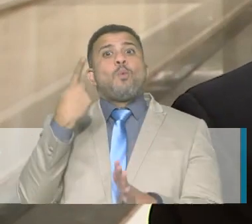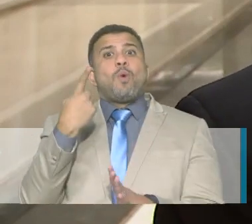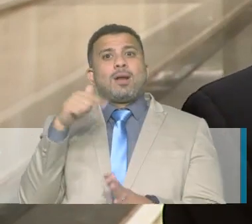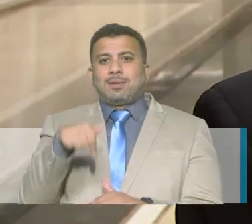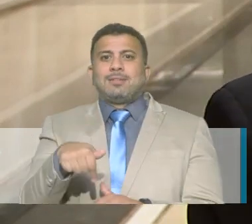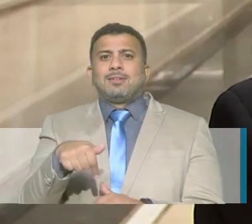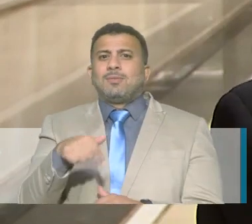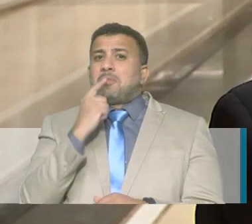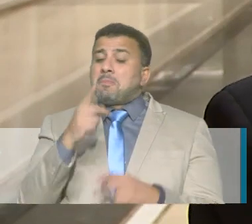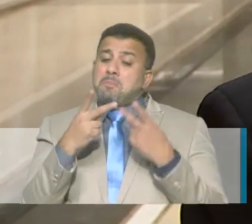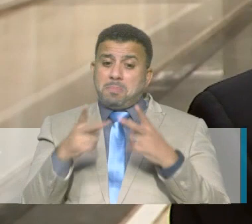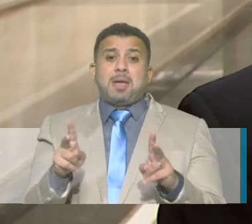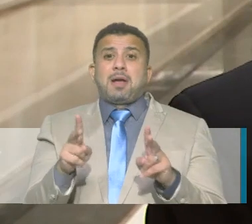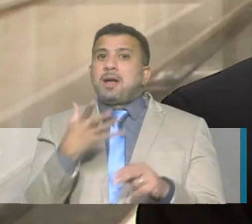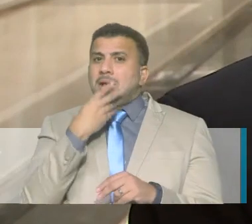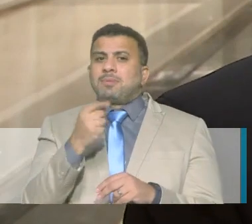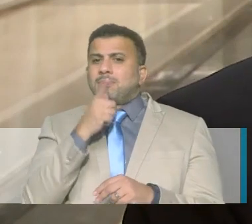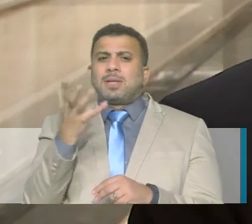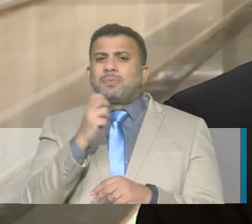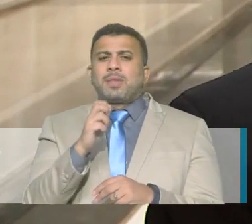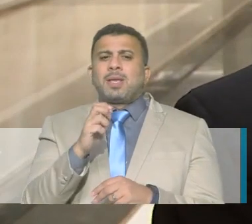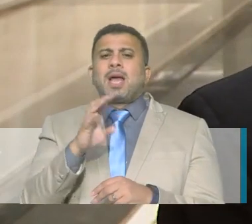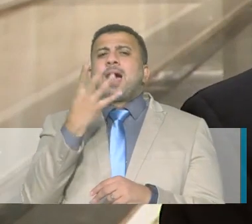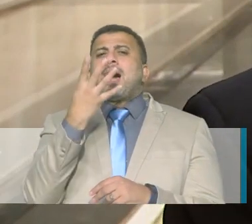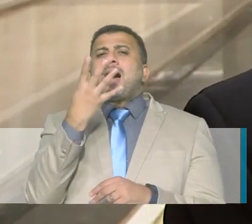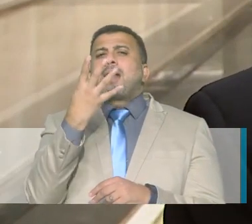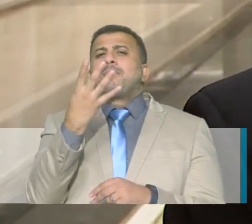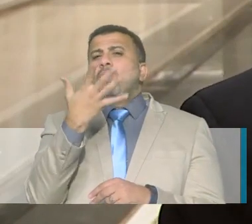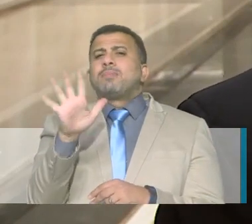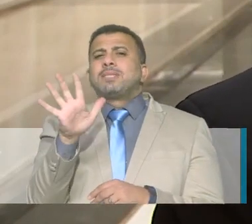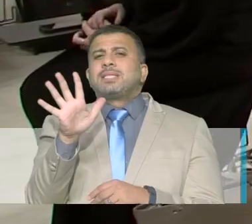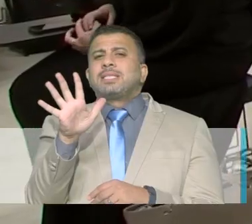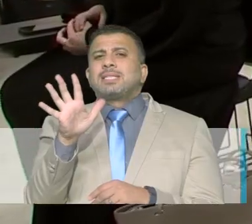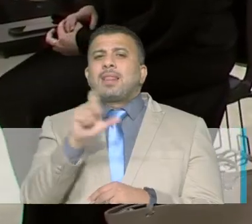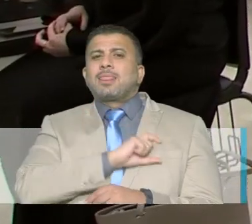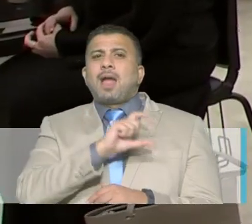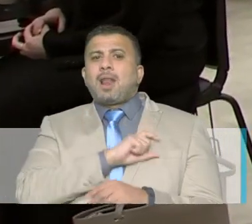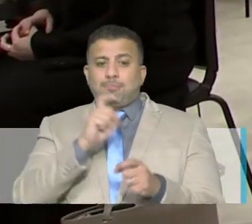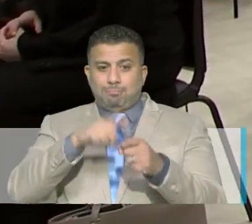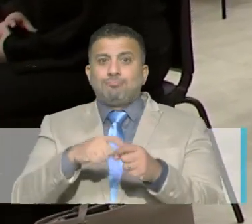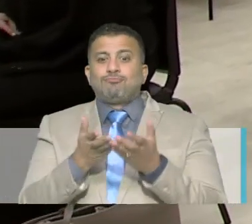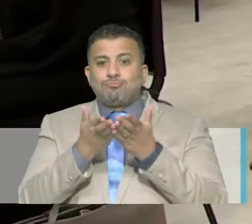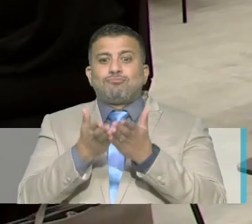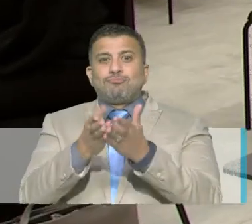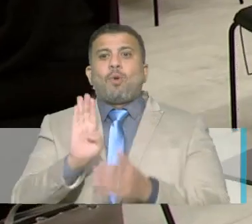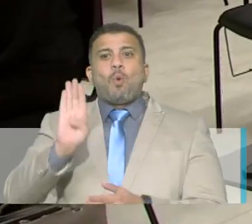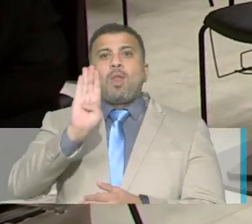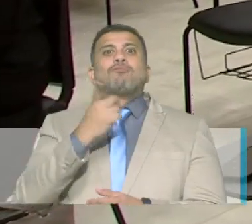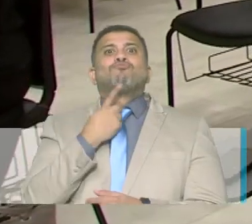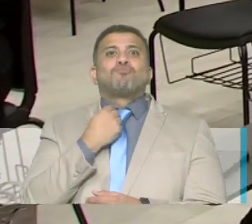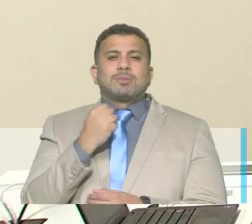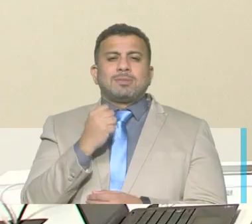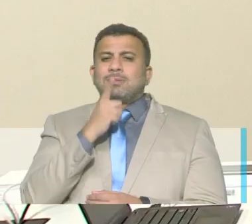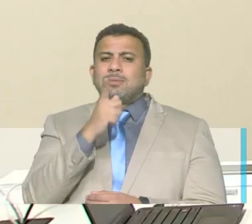فالبداية كانت بداية رائعة، تقريبا 54 طالب سجلوا عليها. وعن البرامج الدراسية في